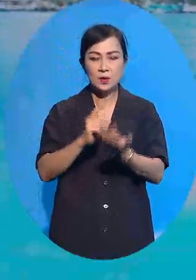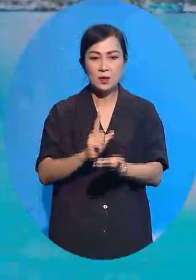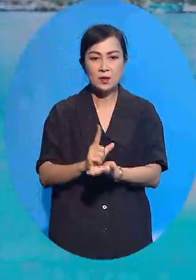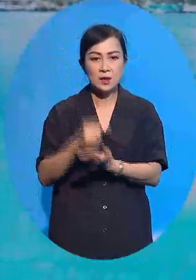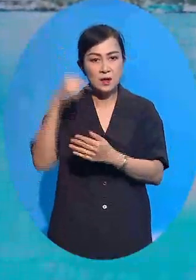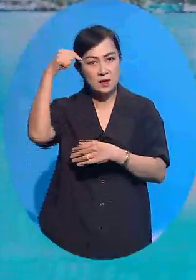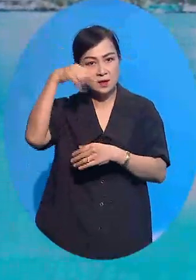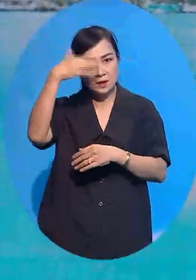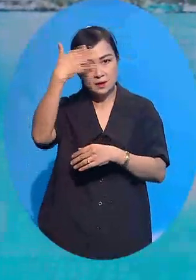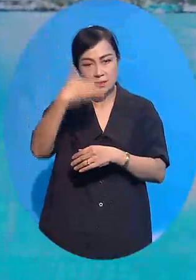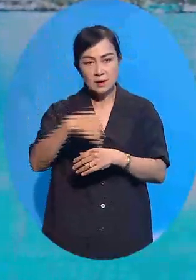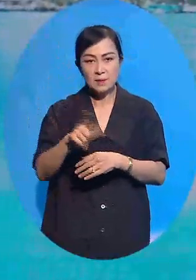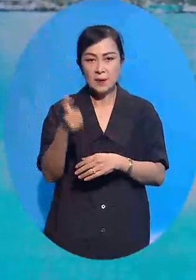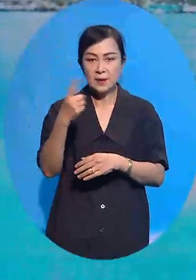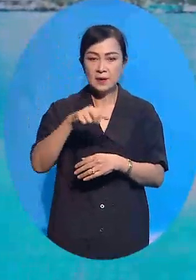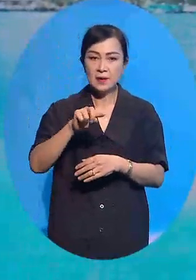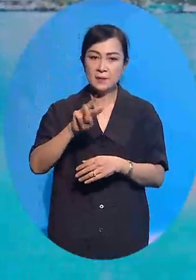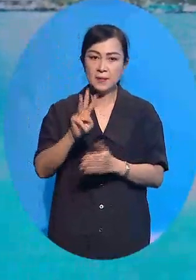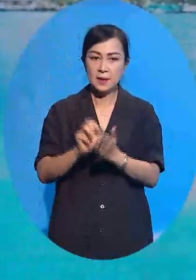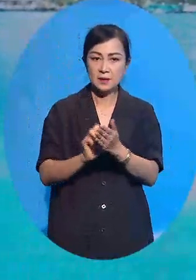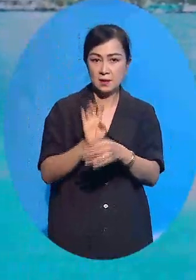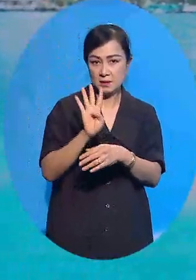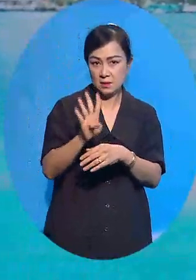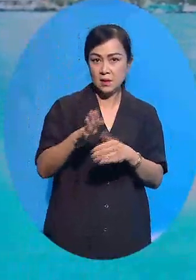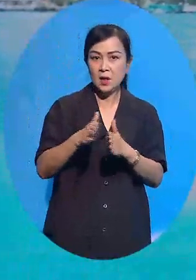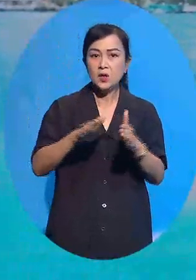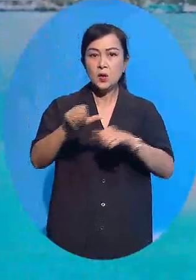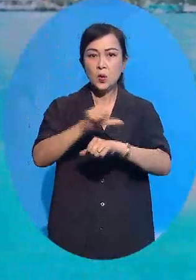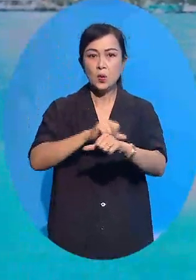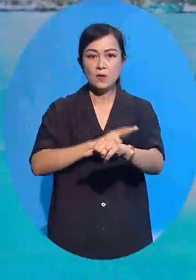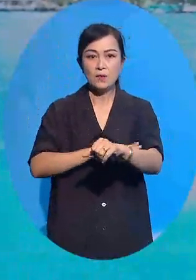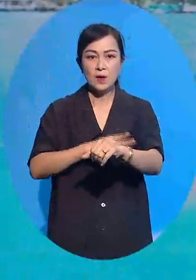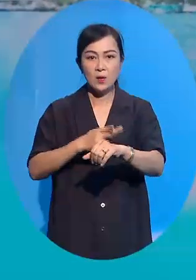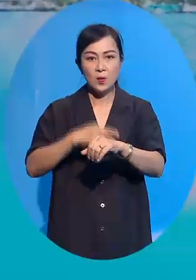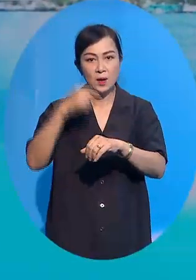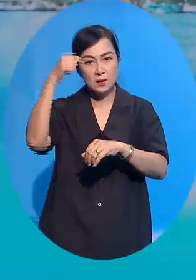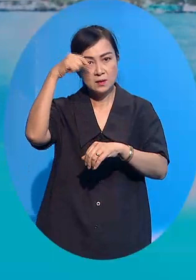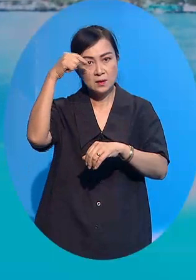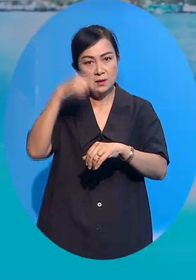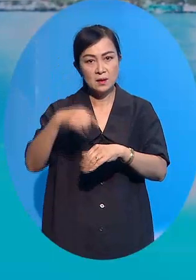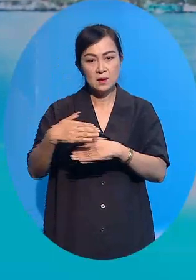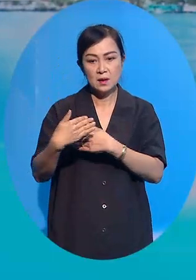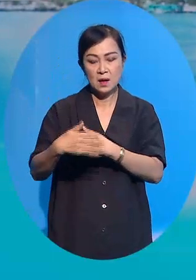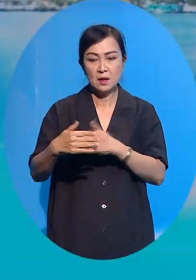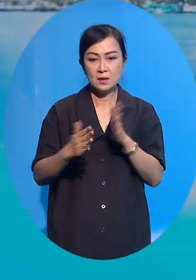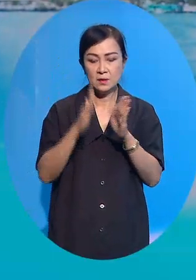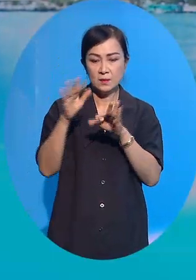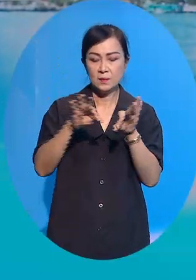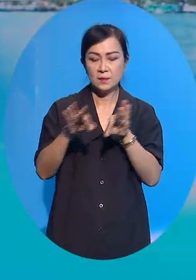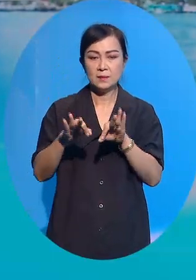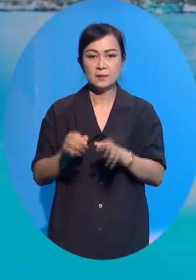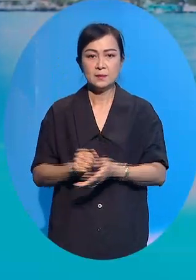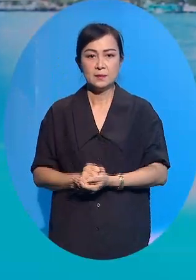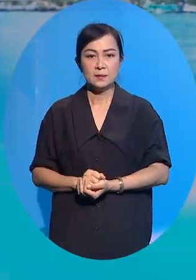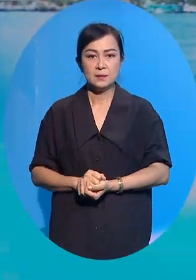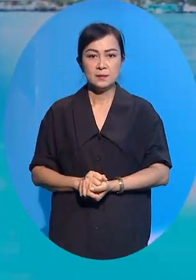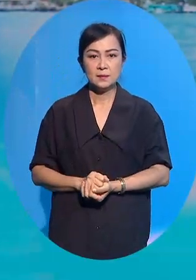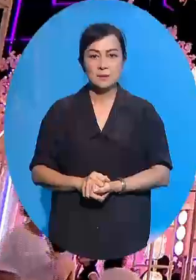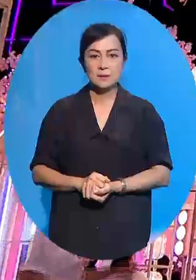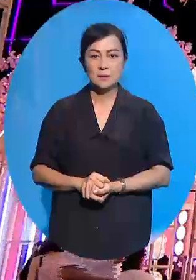Bản diễn ra từ ngày 7 cho đến ngày 23 tháng 4 với các hoạt động văn hóa đặc trưng Nhật Bản ngay tại trung tâm thành phố Hồ Chí Minh.